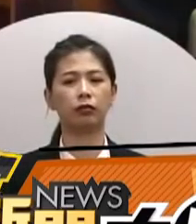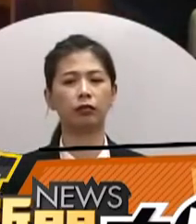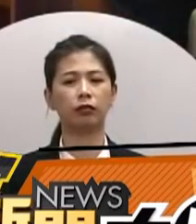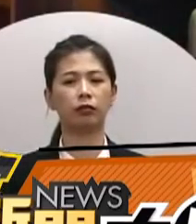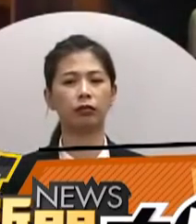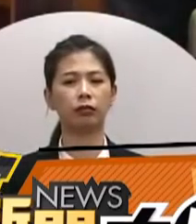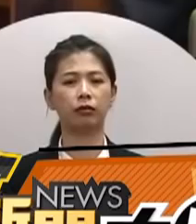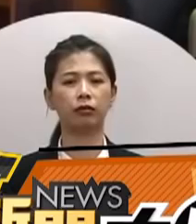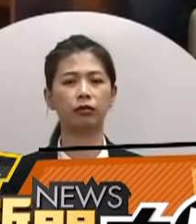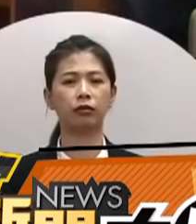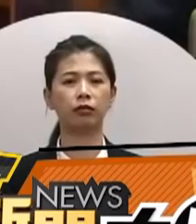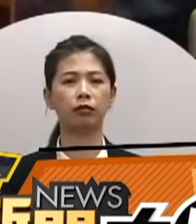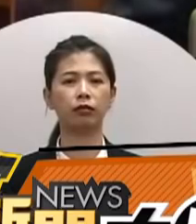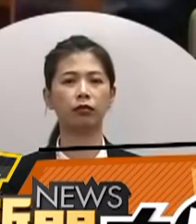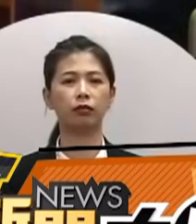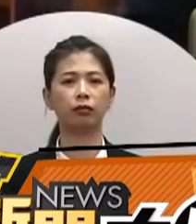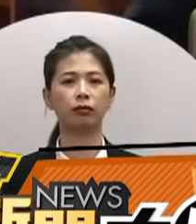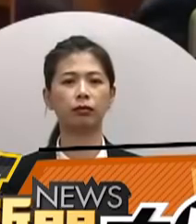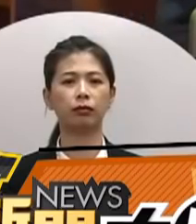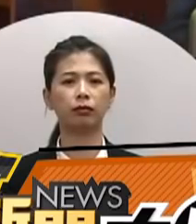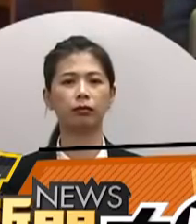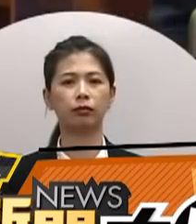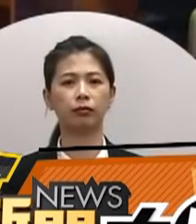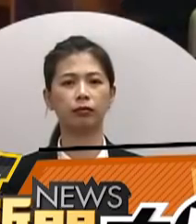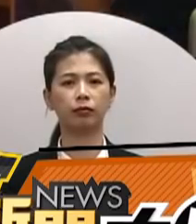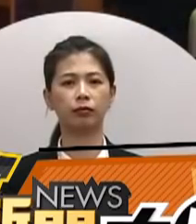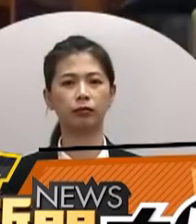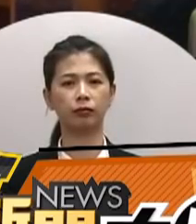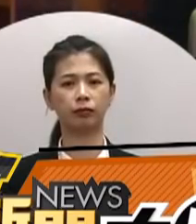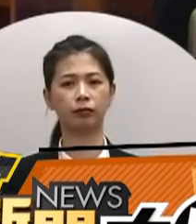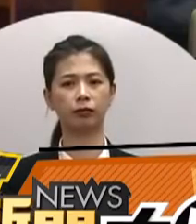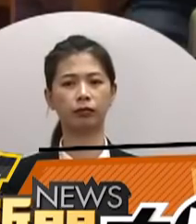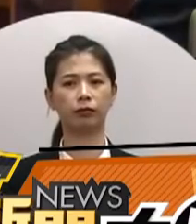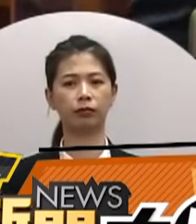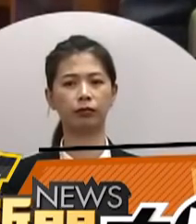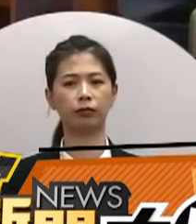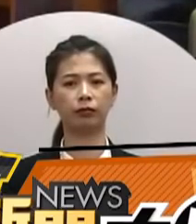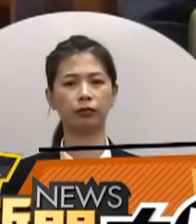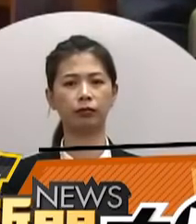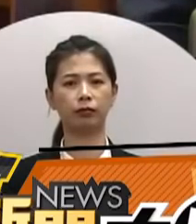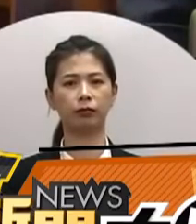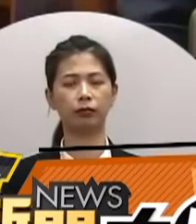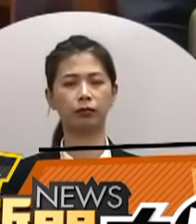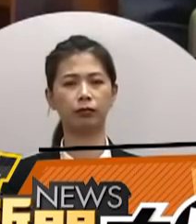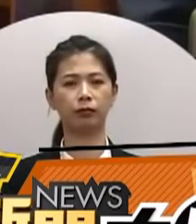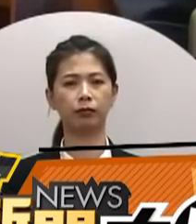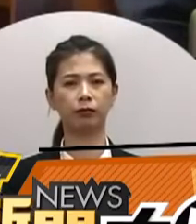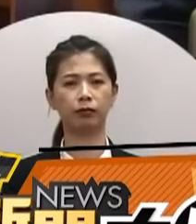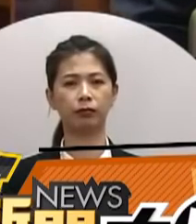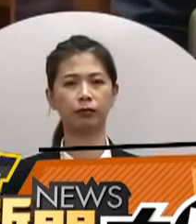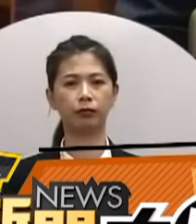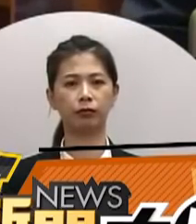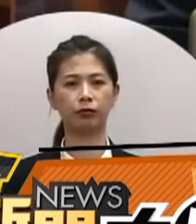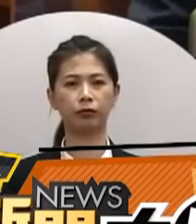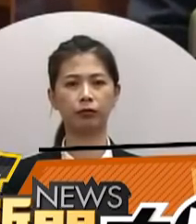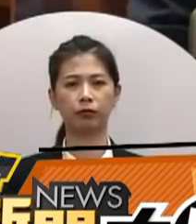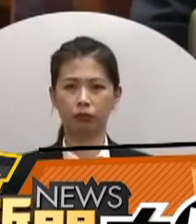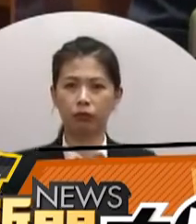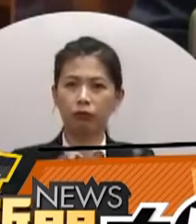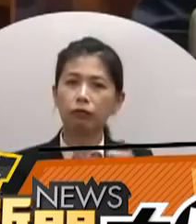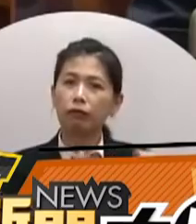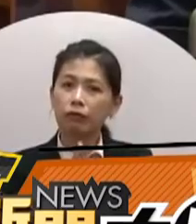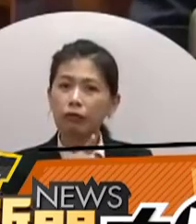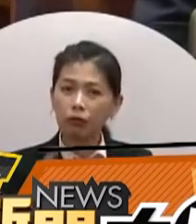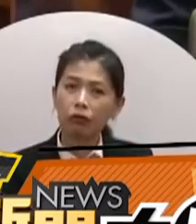你啊， 最可耻， 院长。 好，这个国会殿堂， 国家的宰相像你这个样子， 理性讨论， 只是问你要如何防卫。 一